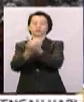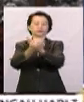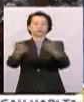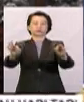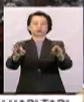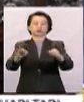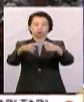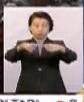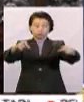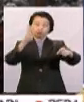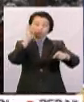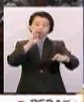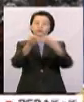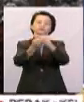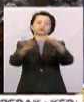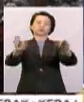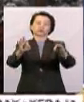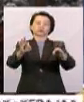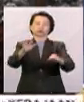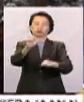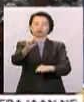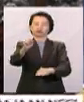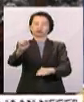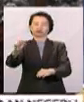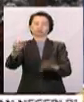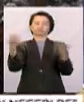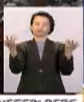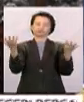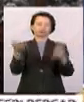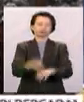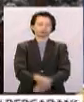pengecualian daripada dikenakan cukai jualan.